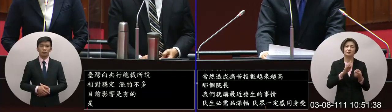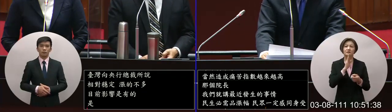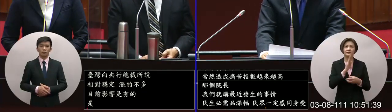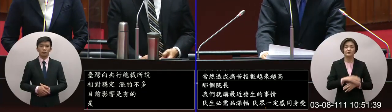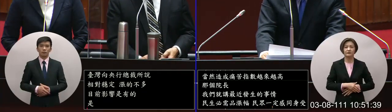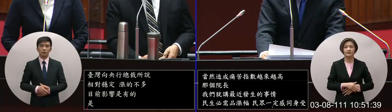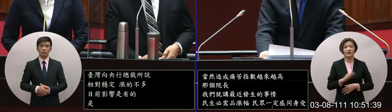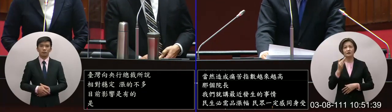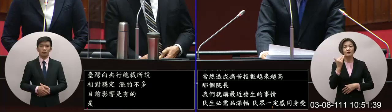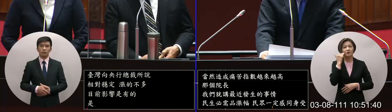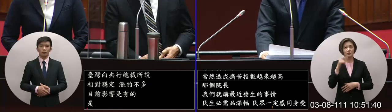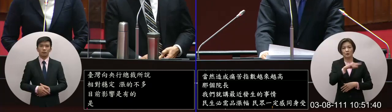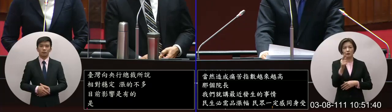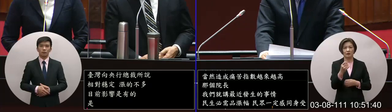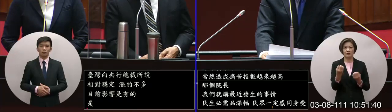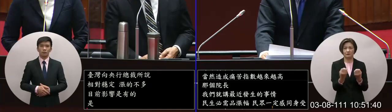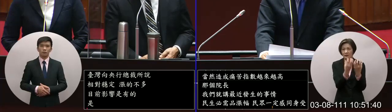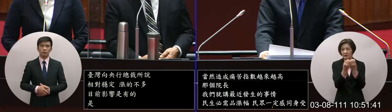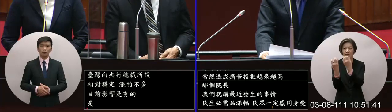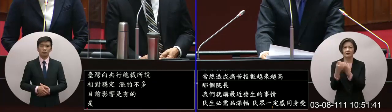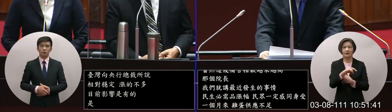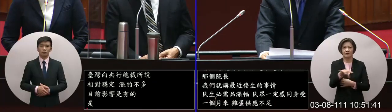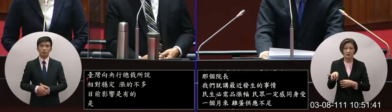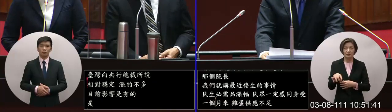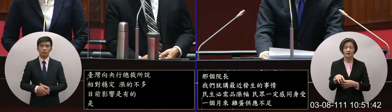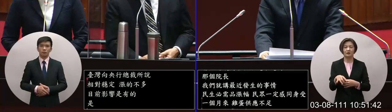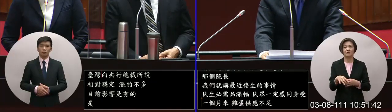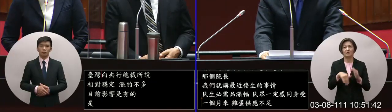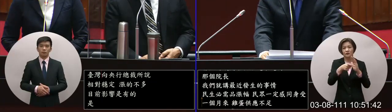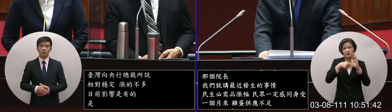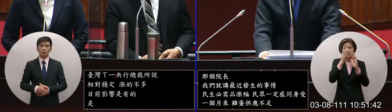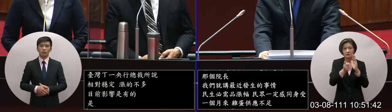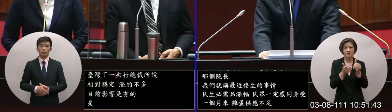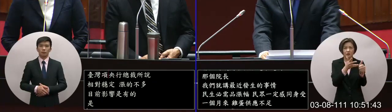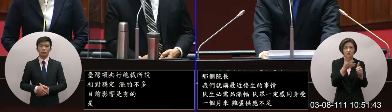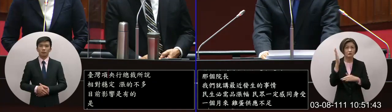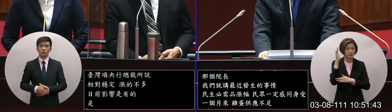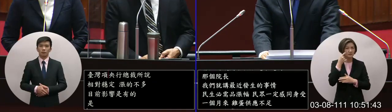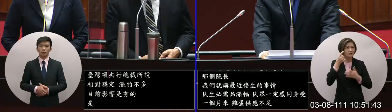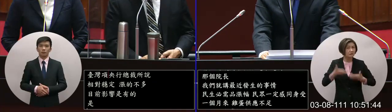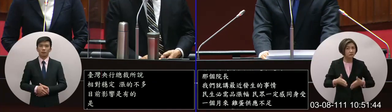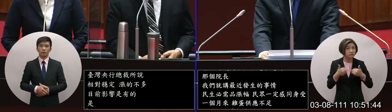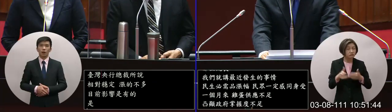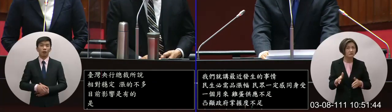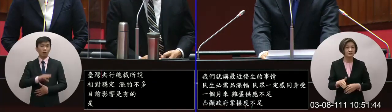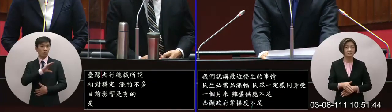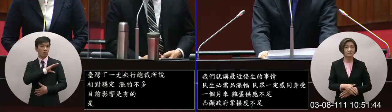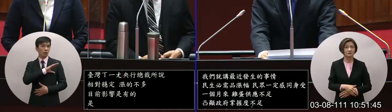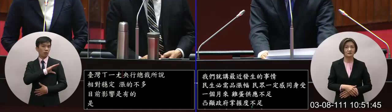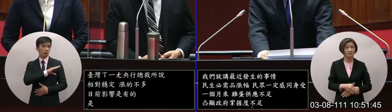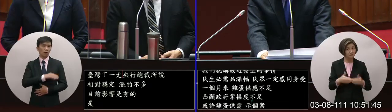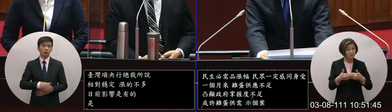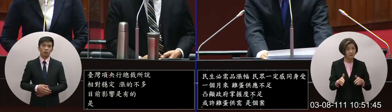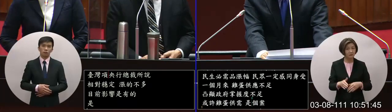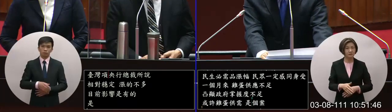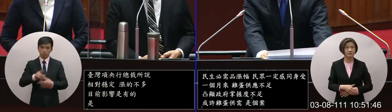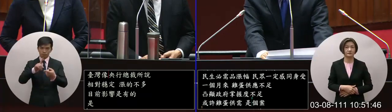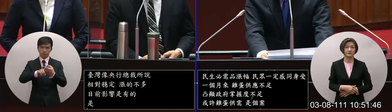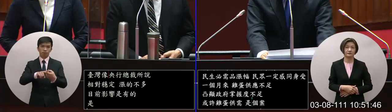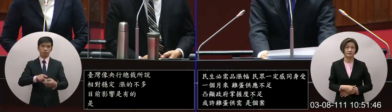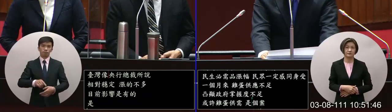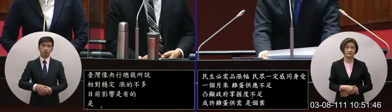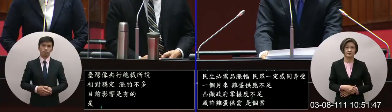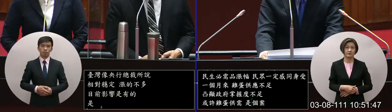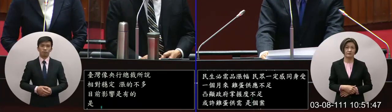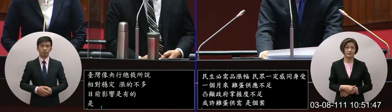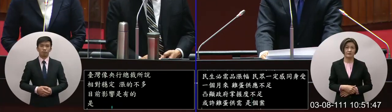此起彼落的征兆时，那请问院长，政府是不是应该要重视？ 当然， 是不是要重视？ 对的， 哦，